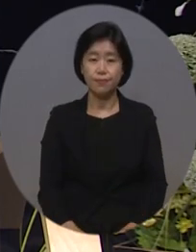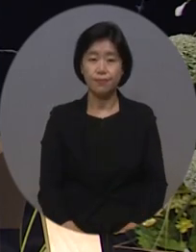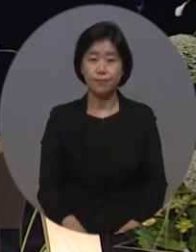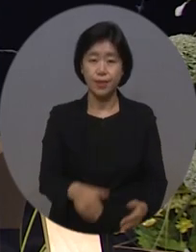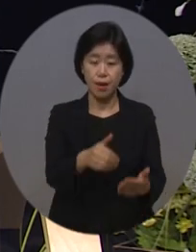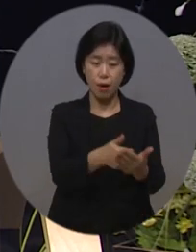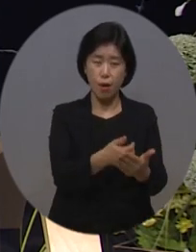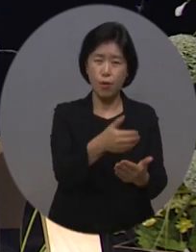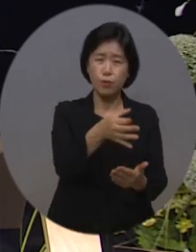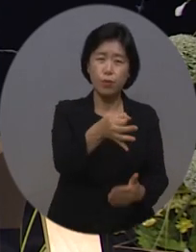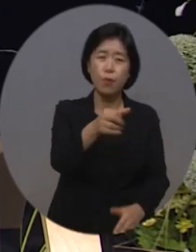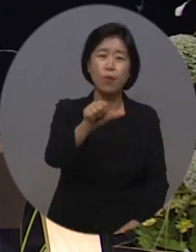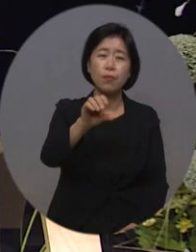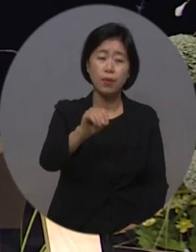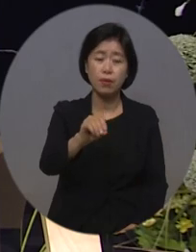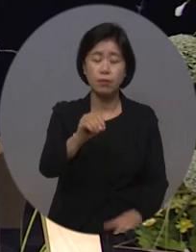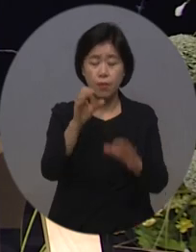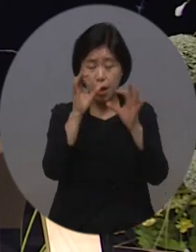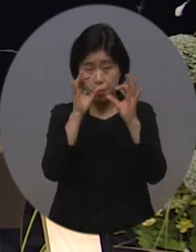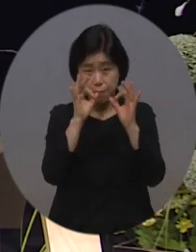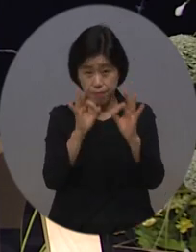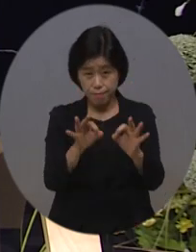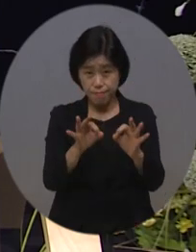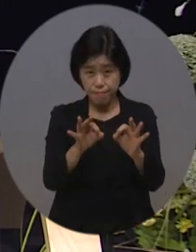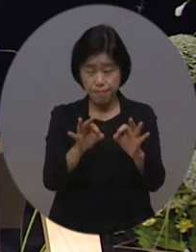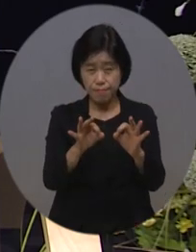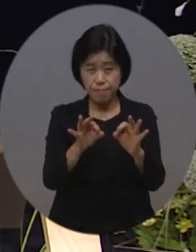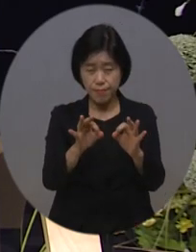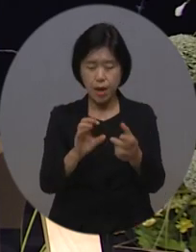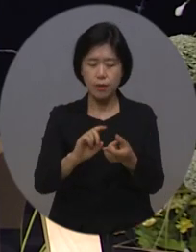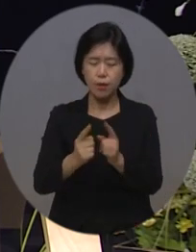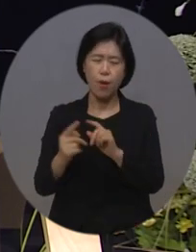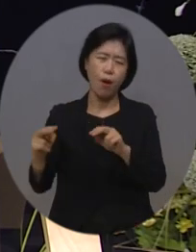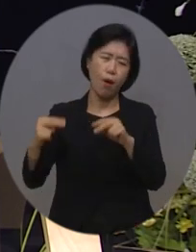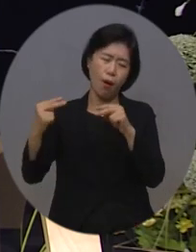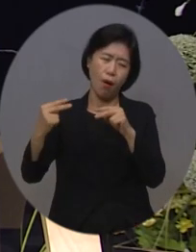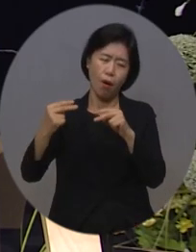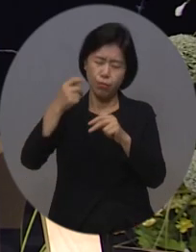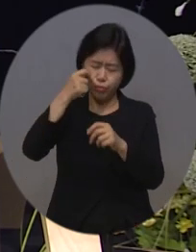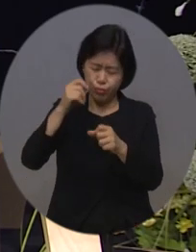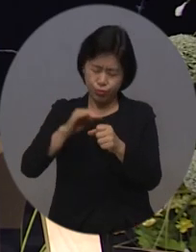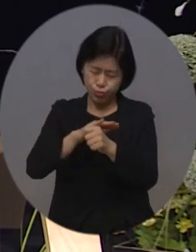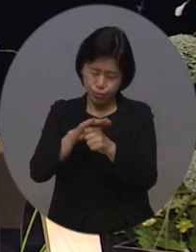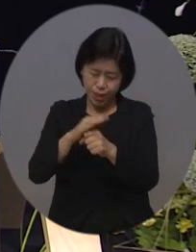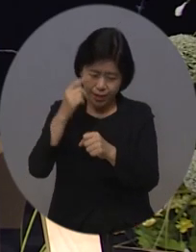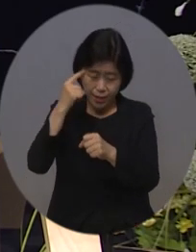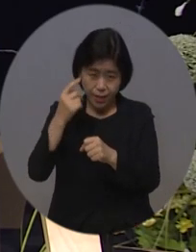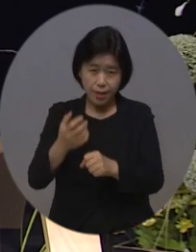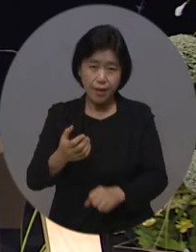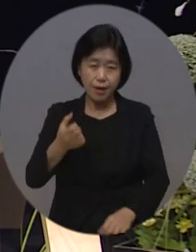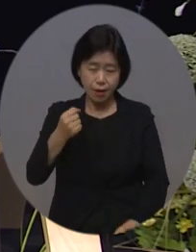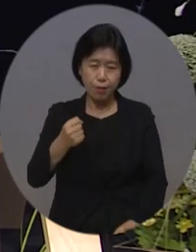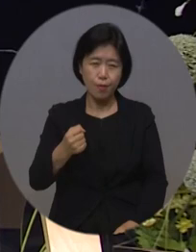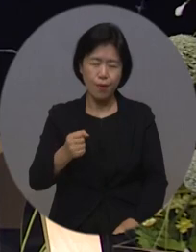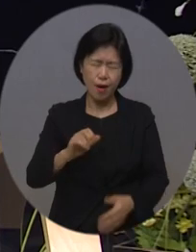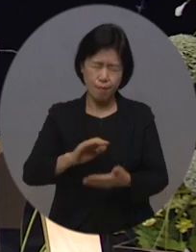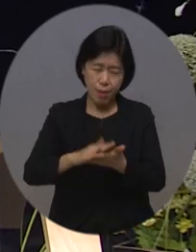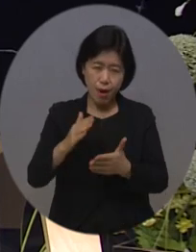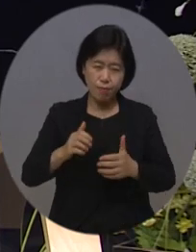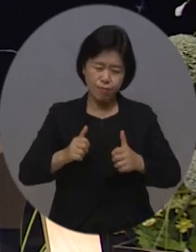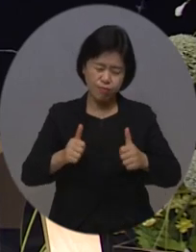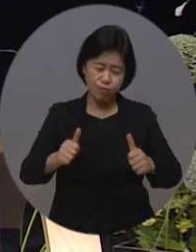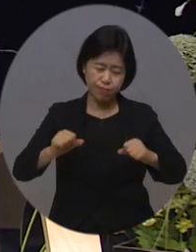헌돈 5만 원을 바라보면 서로 가열히 바라보며 가열히 살아온 삶을 털어놓는 대화가